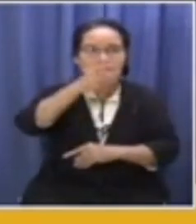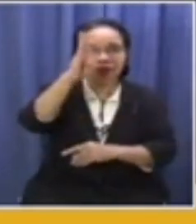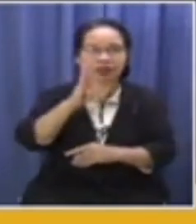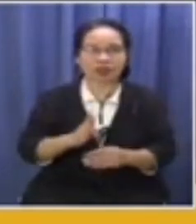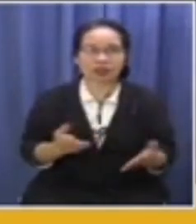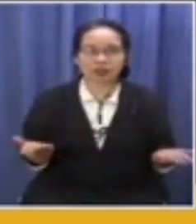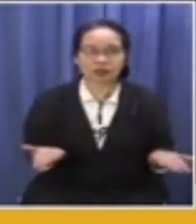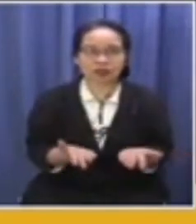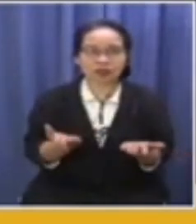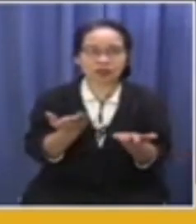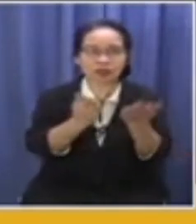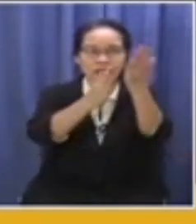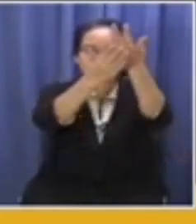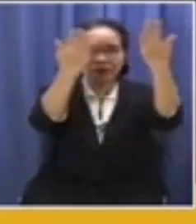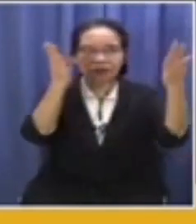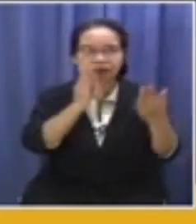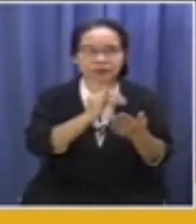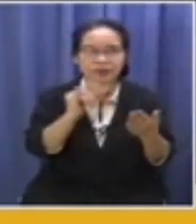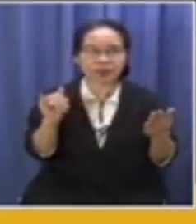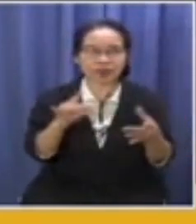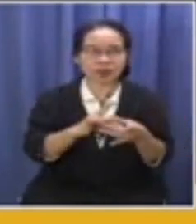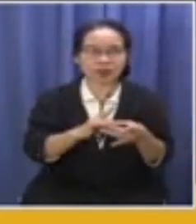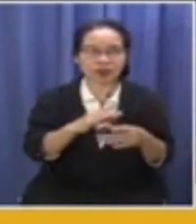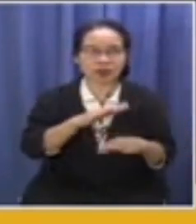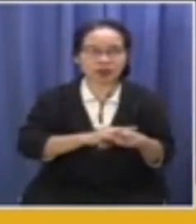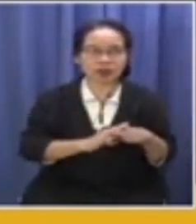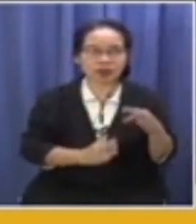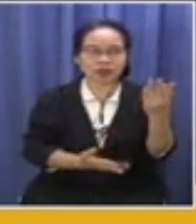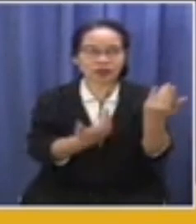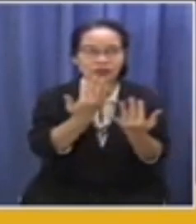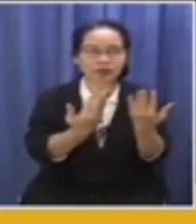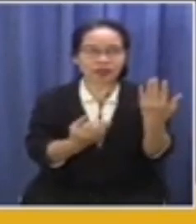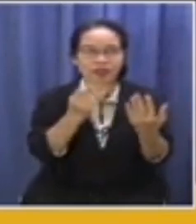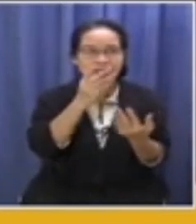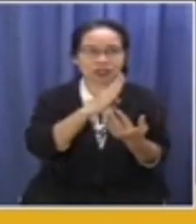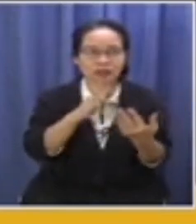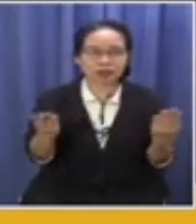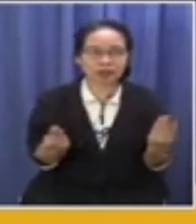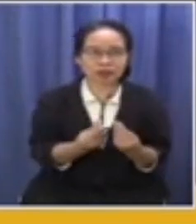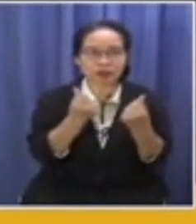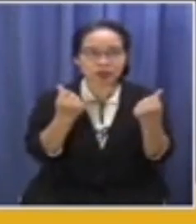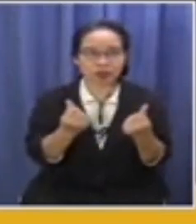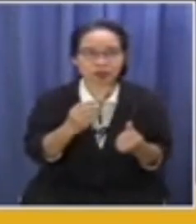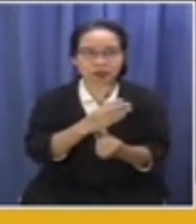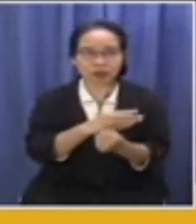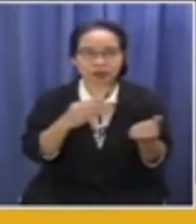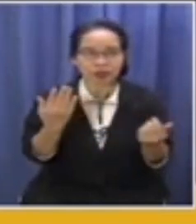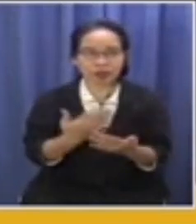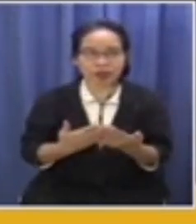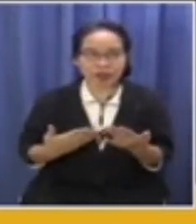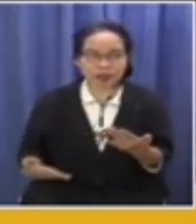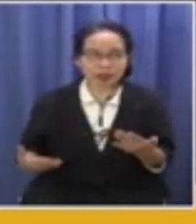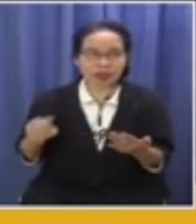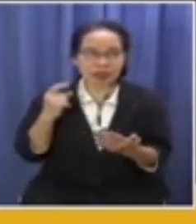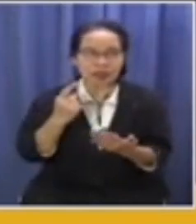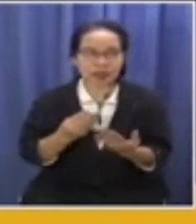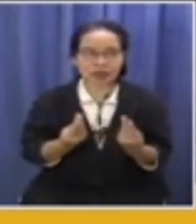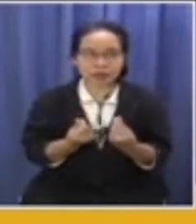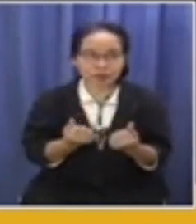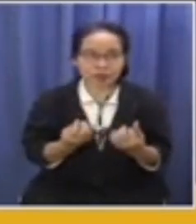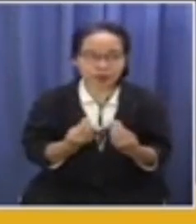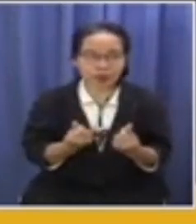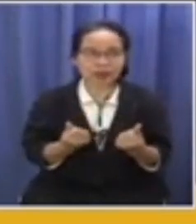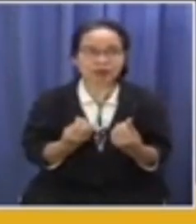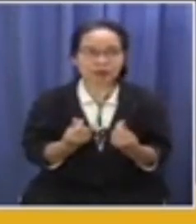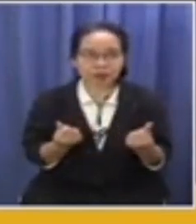Diyos na dahil dito'y ang sang kalangitan na nagniningas ay mapupugnaw at ang mga bagay sa